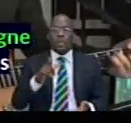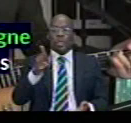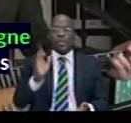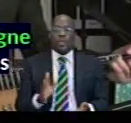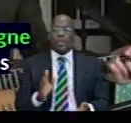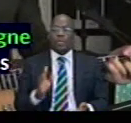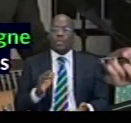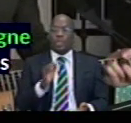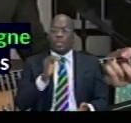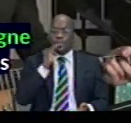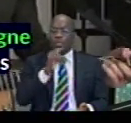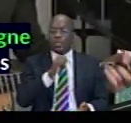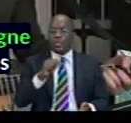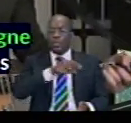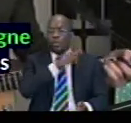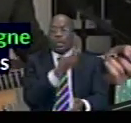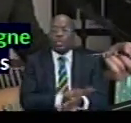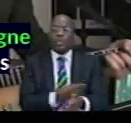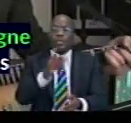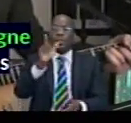Un Dieu puissant,